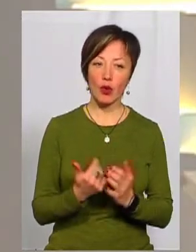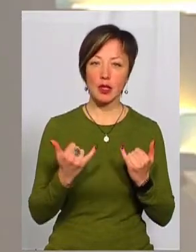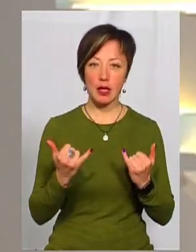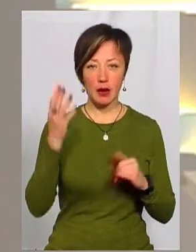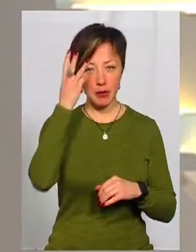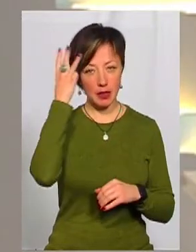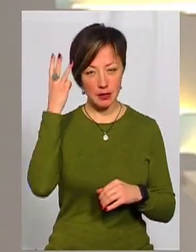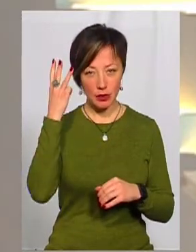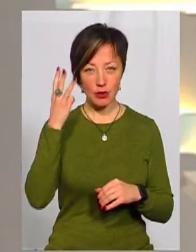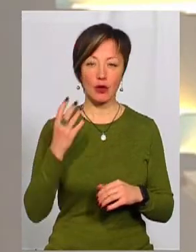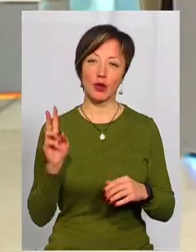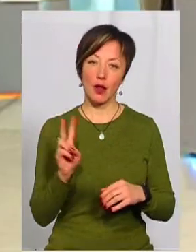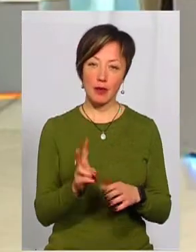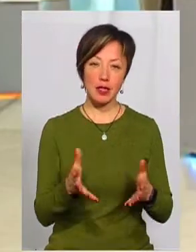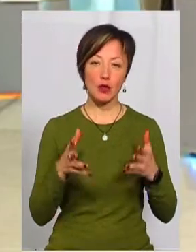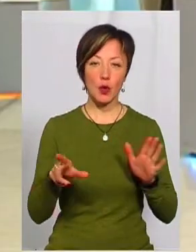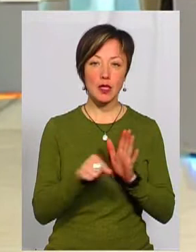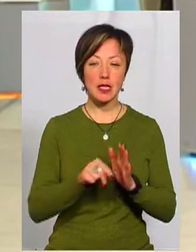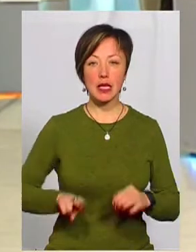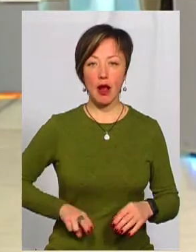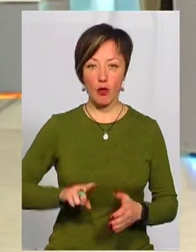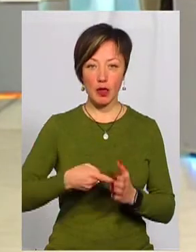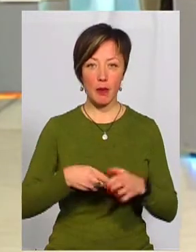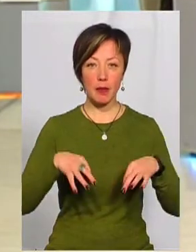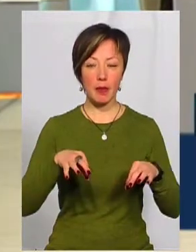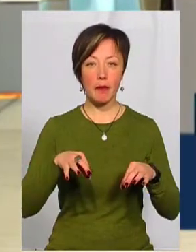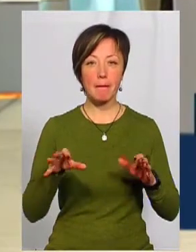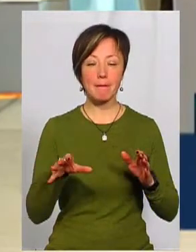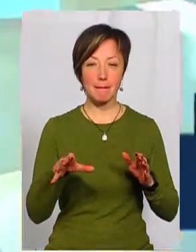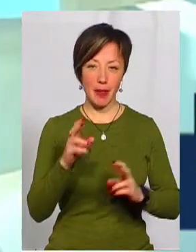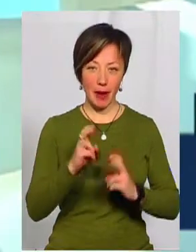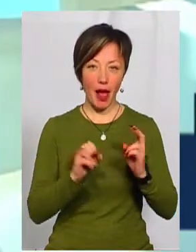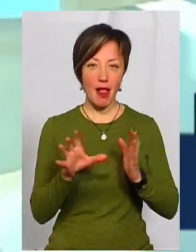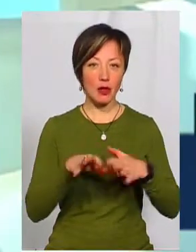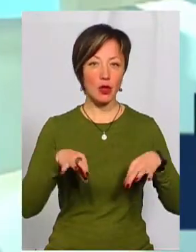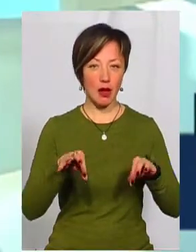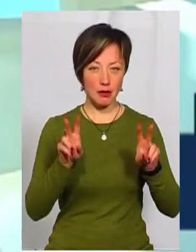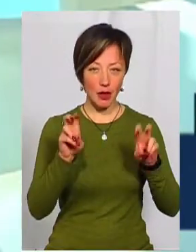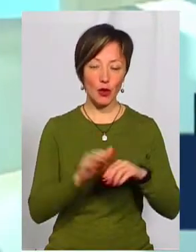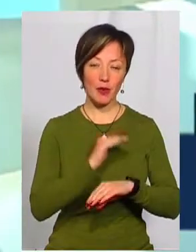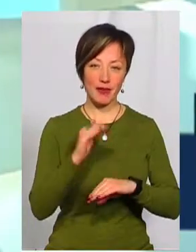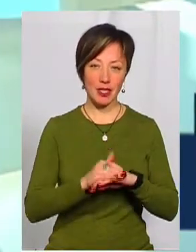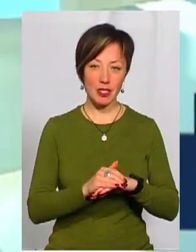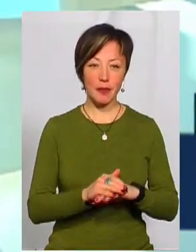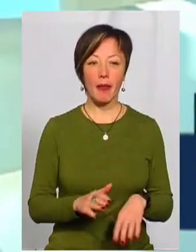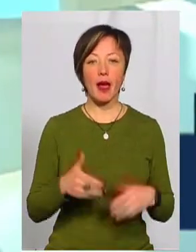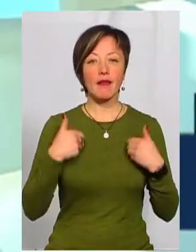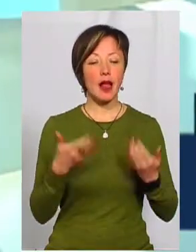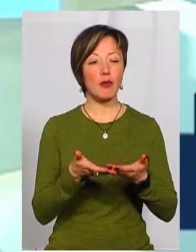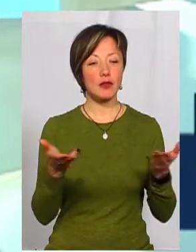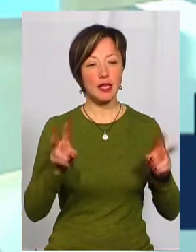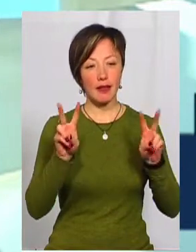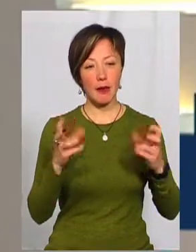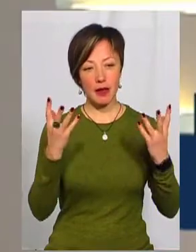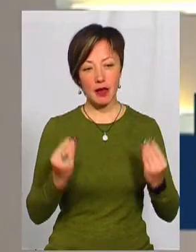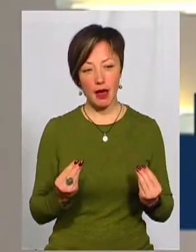«Слово техніки» з'ясовуємо з директором комунального підприємства «Електротранс» Віктором Паламарчуком. Добрий вечір. Вітаю. Вітаємо усіх в